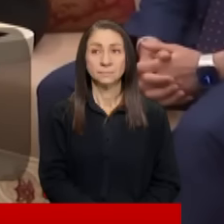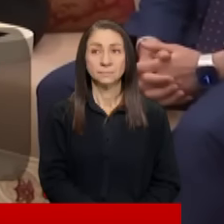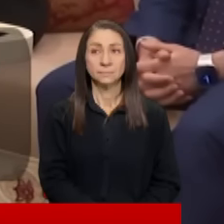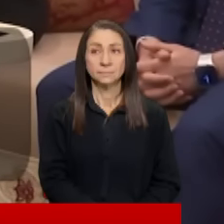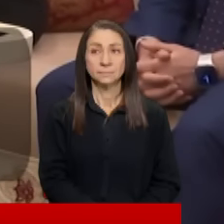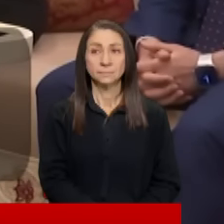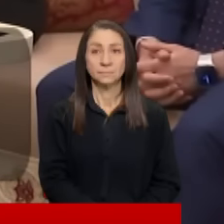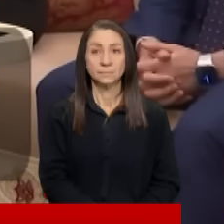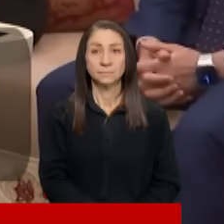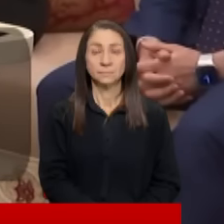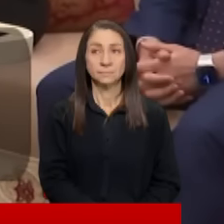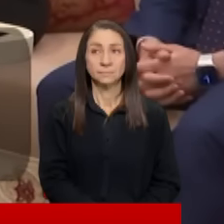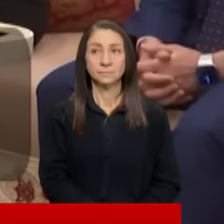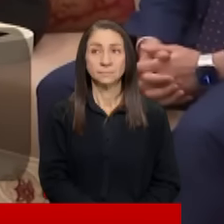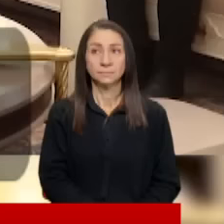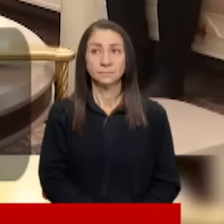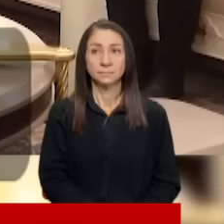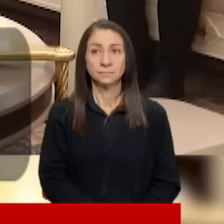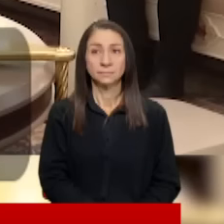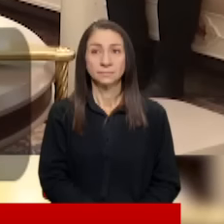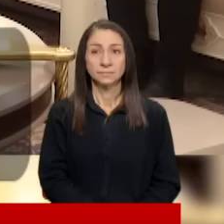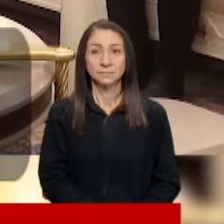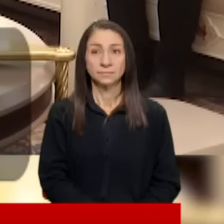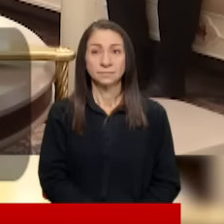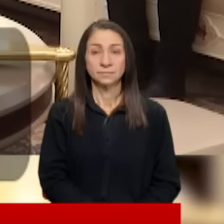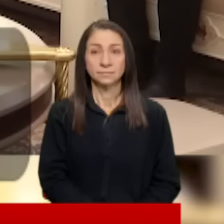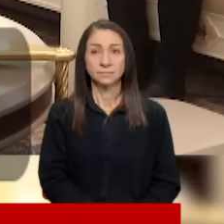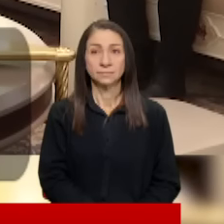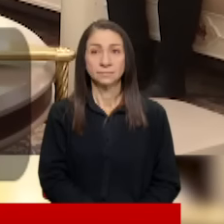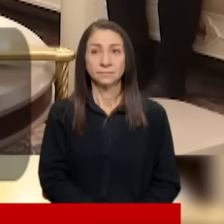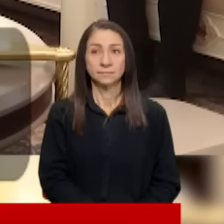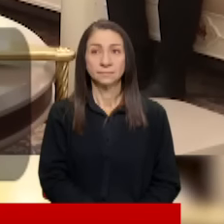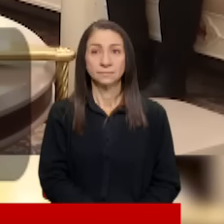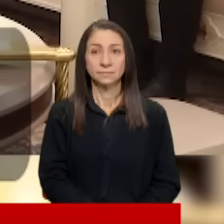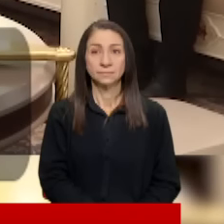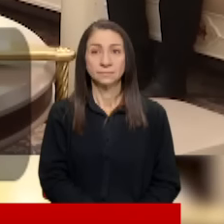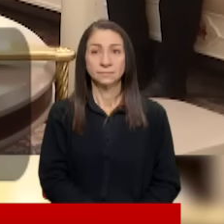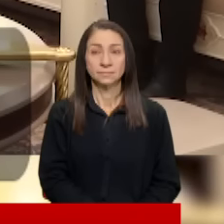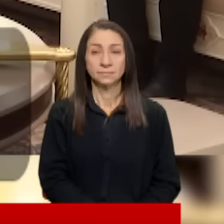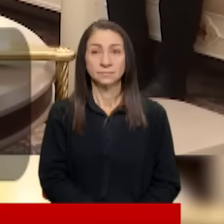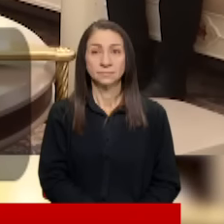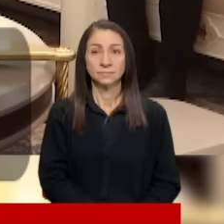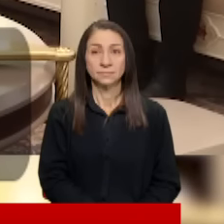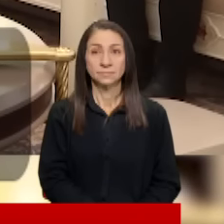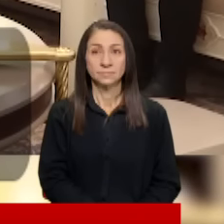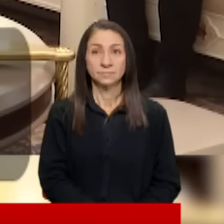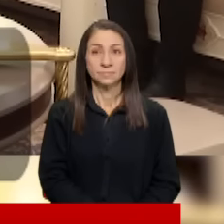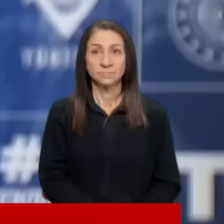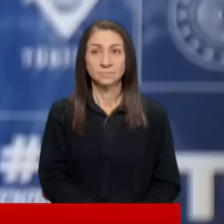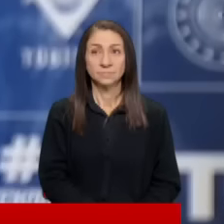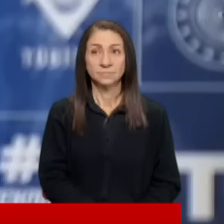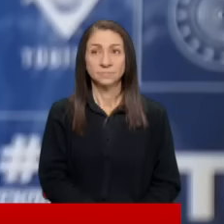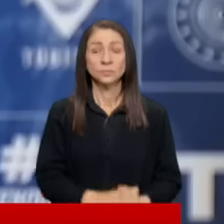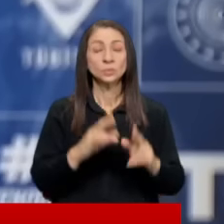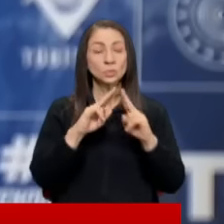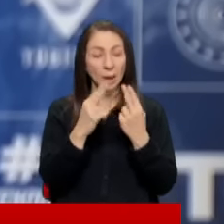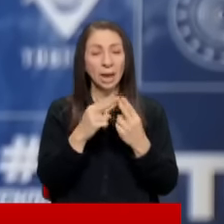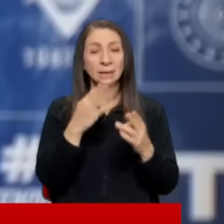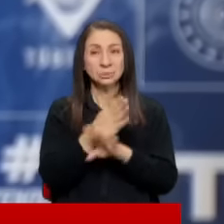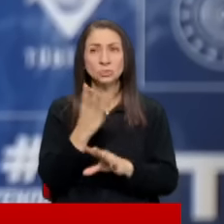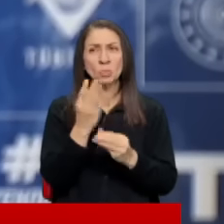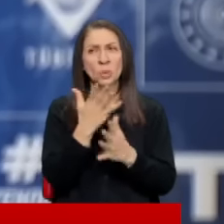bir yerde, herhangi bir yere gitmemek için. Sadece ayak uçlarımla yukarıya inme kazandım senin. İsteyerek o kadar mi yaptınız? Evet. Dünya hakikaten büyük